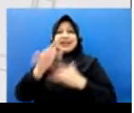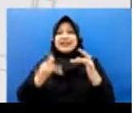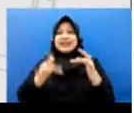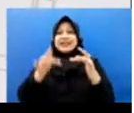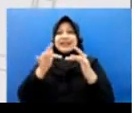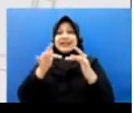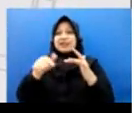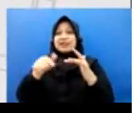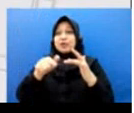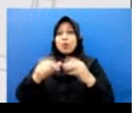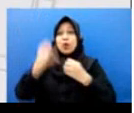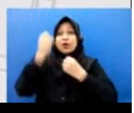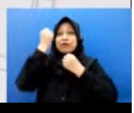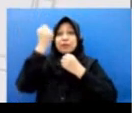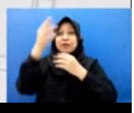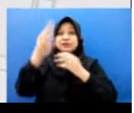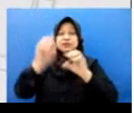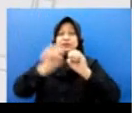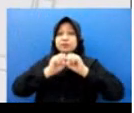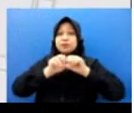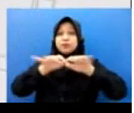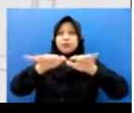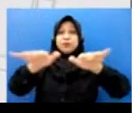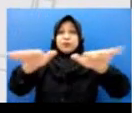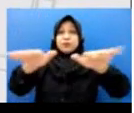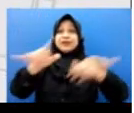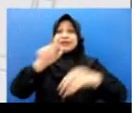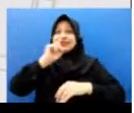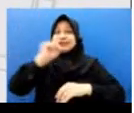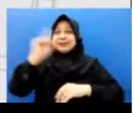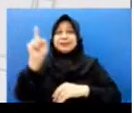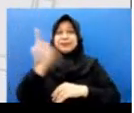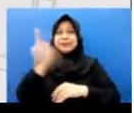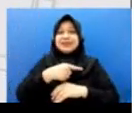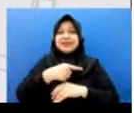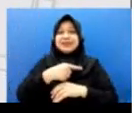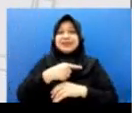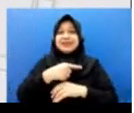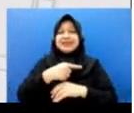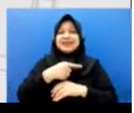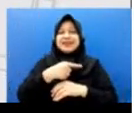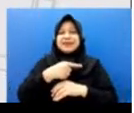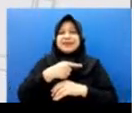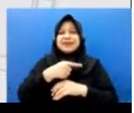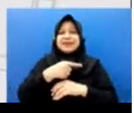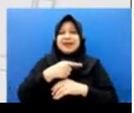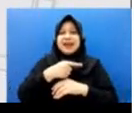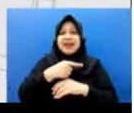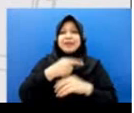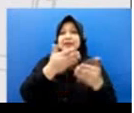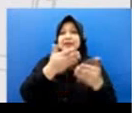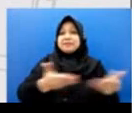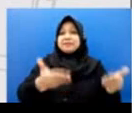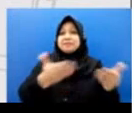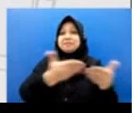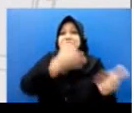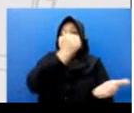orang dan jauh lebih cepat daripada lingkungan sosial yang fisik, maka